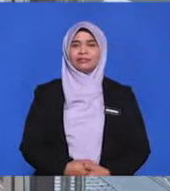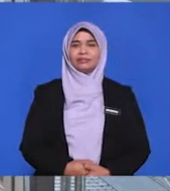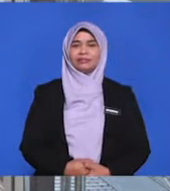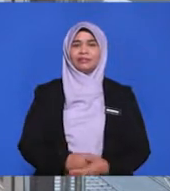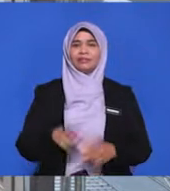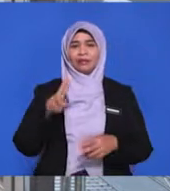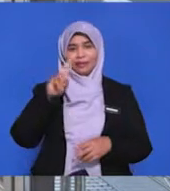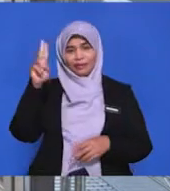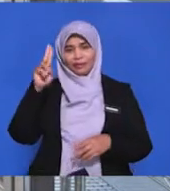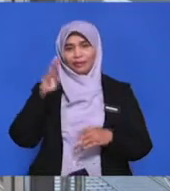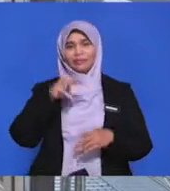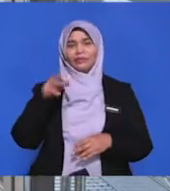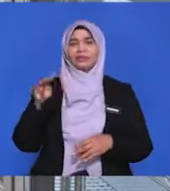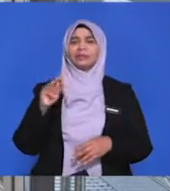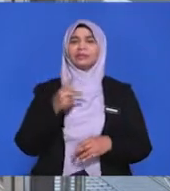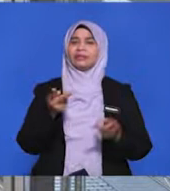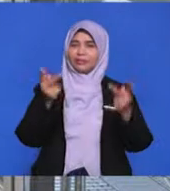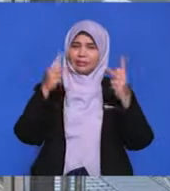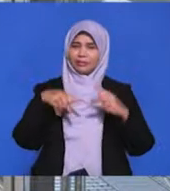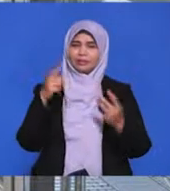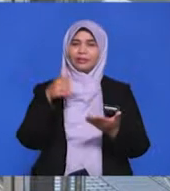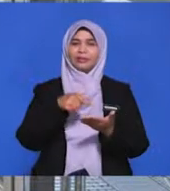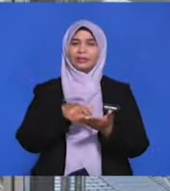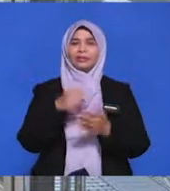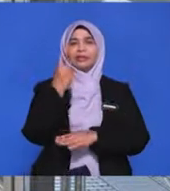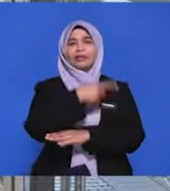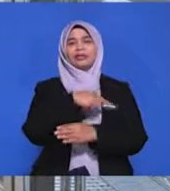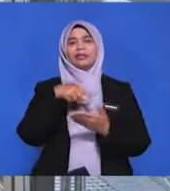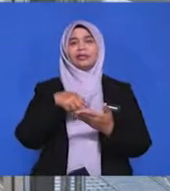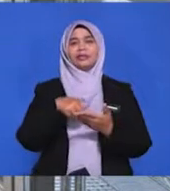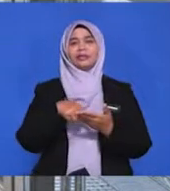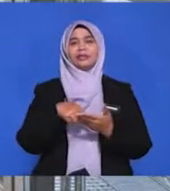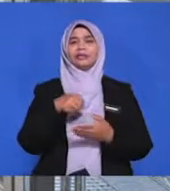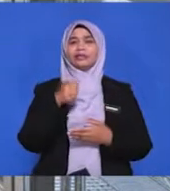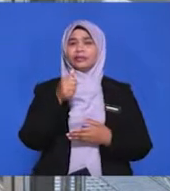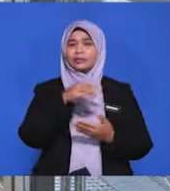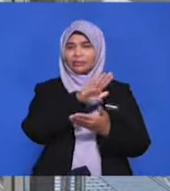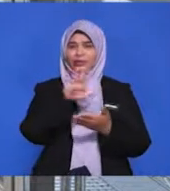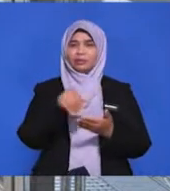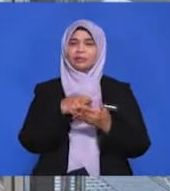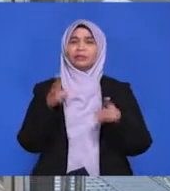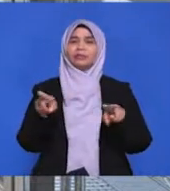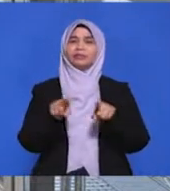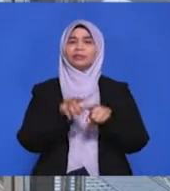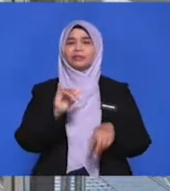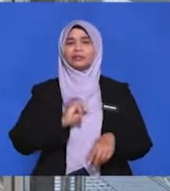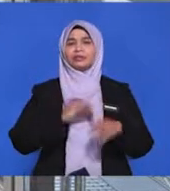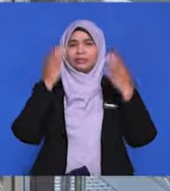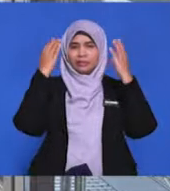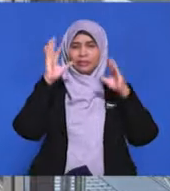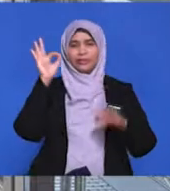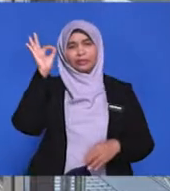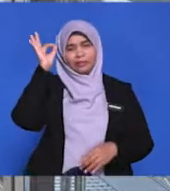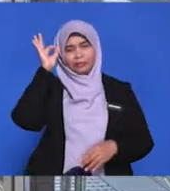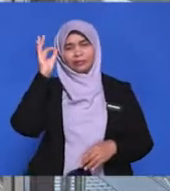Hai murid-murid kita kembali lagi hari ini ada semua bersama dengan saya sego Fahmi dalam